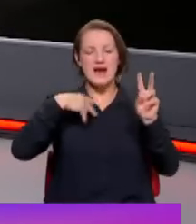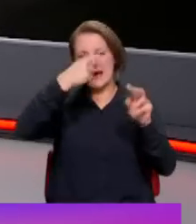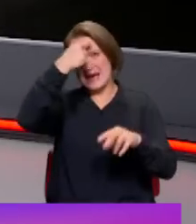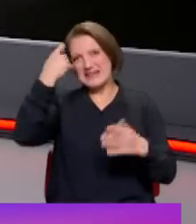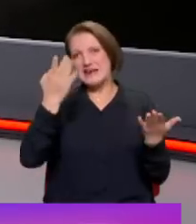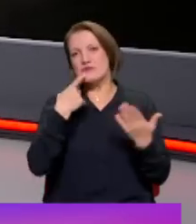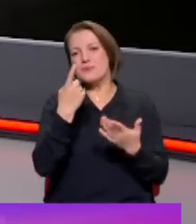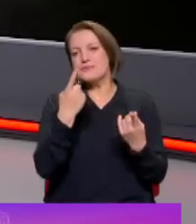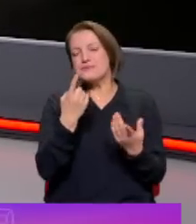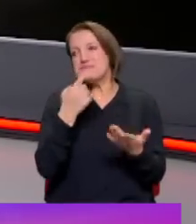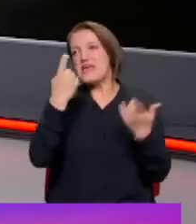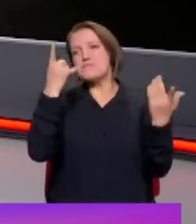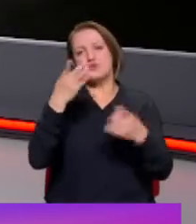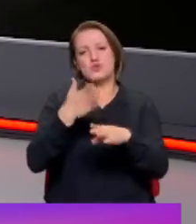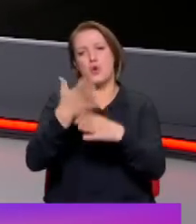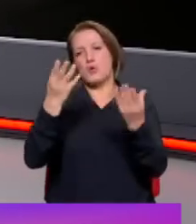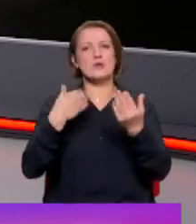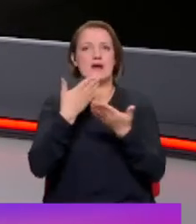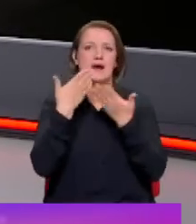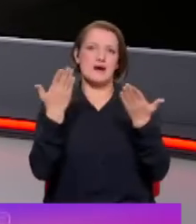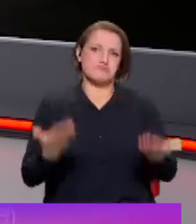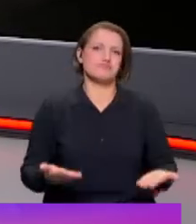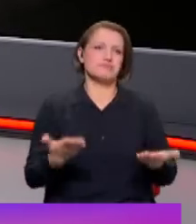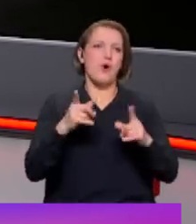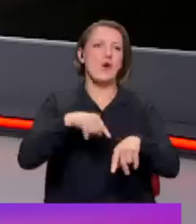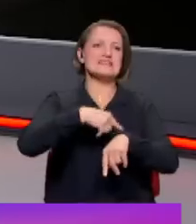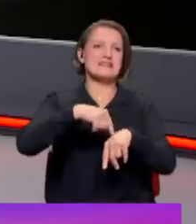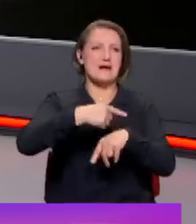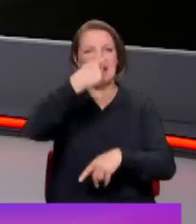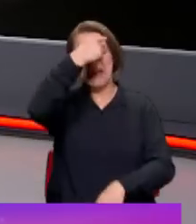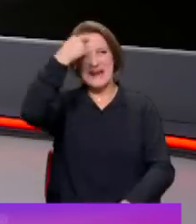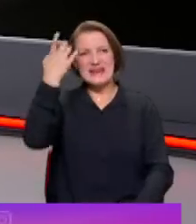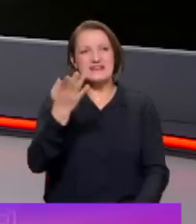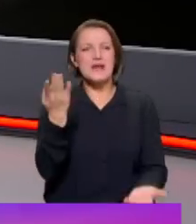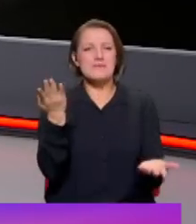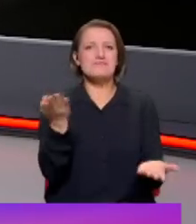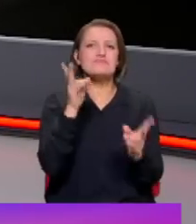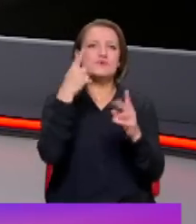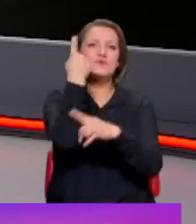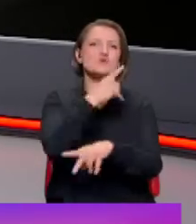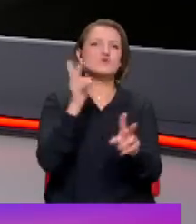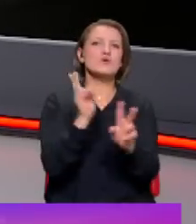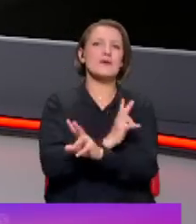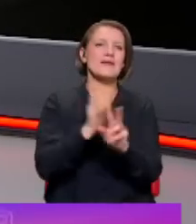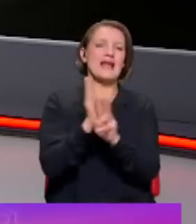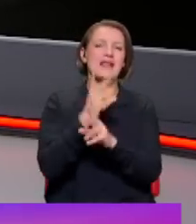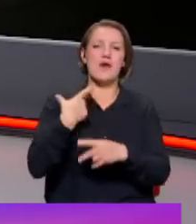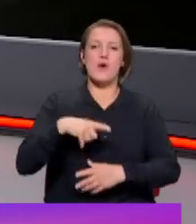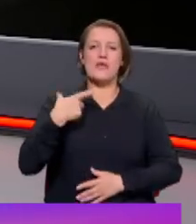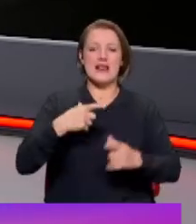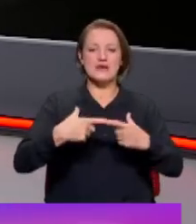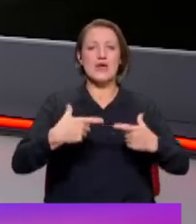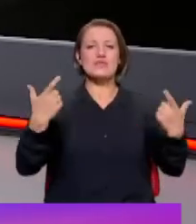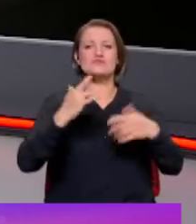ya diyelim ki bunun doğru olduğunu kabul ettik O zaman kaderden yana yüzü gülenlerin bu özellikle